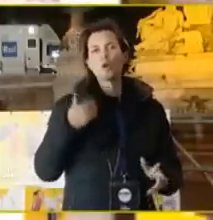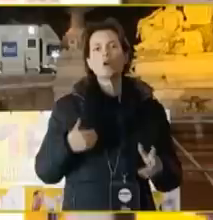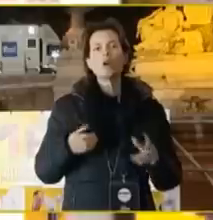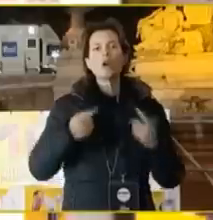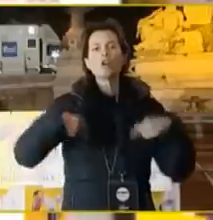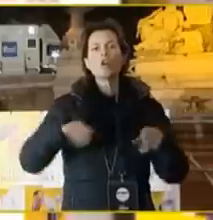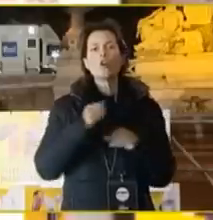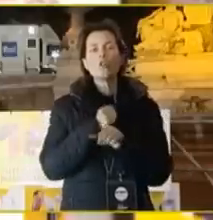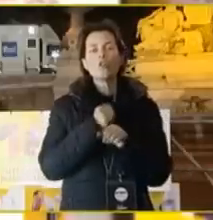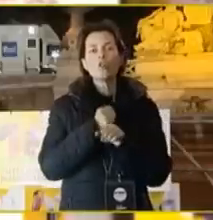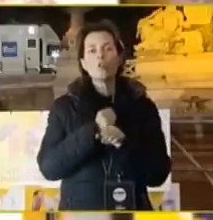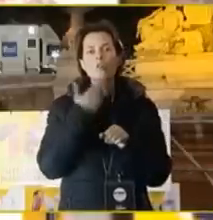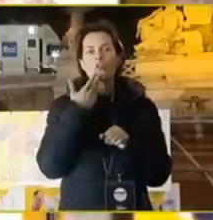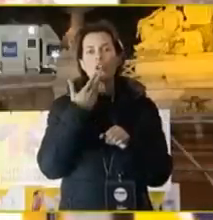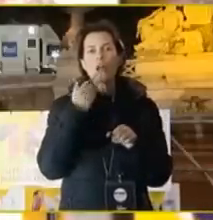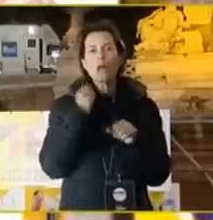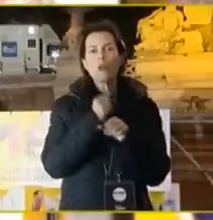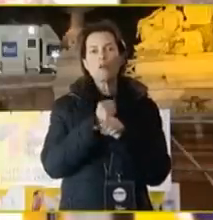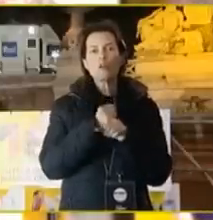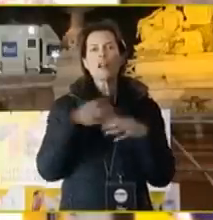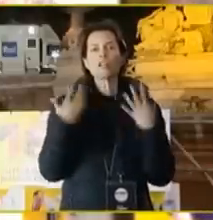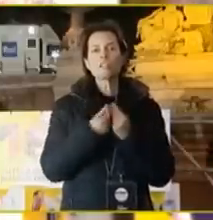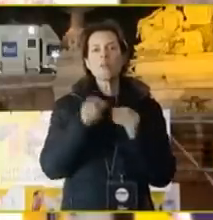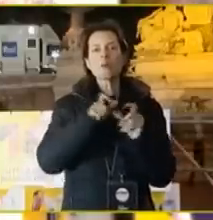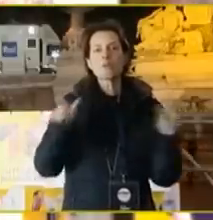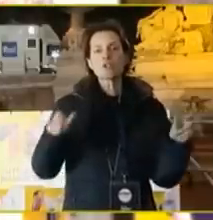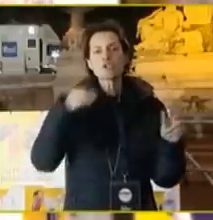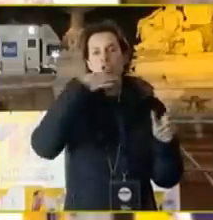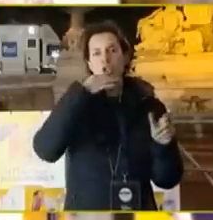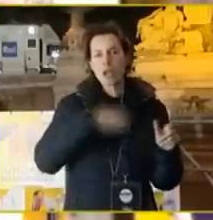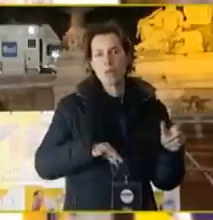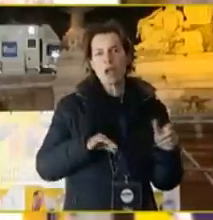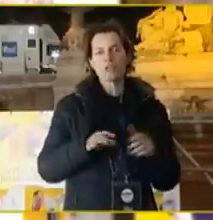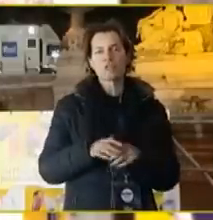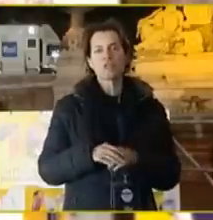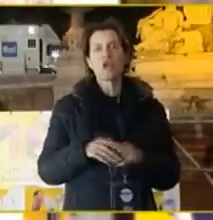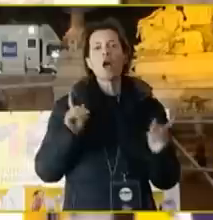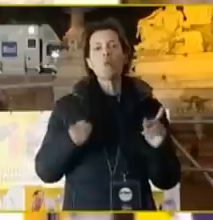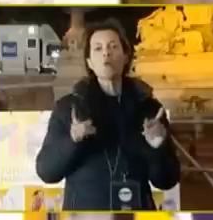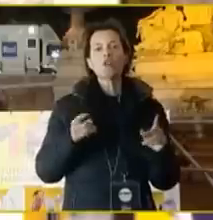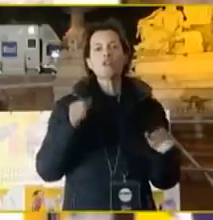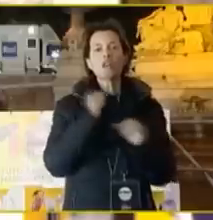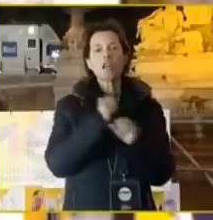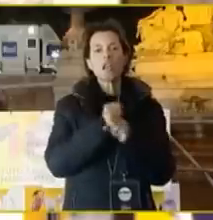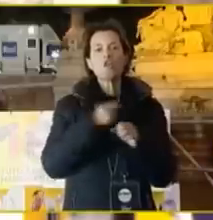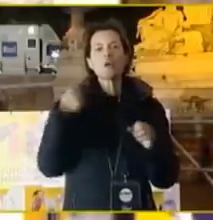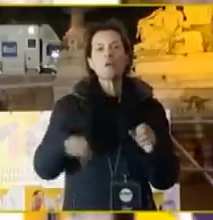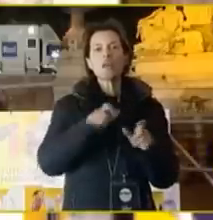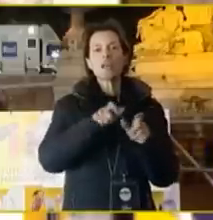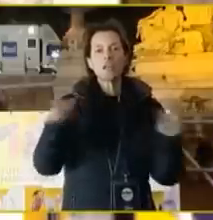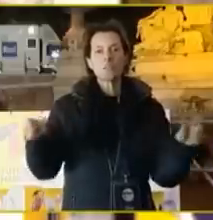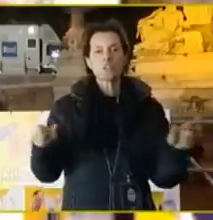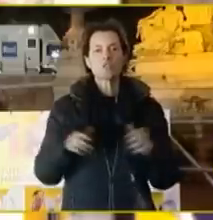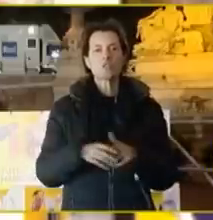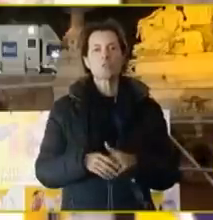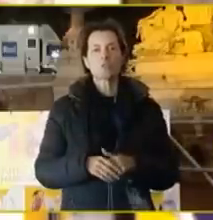le istituzioni, e inizia l'epoca di una politica che lavora per le persone fuori dalle istituzioni, per i